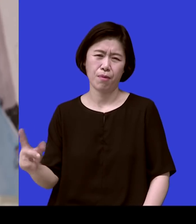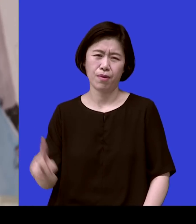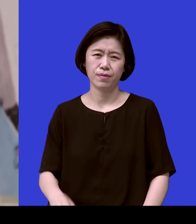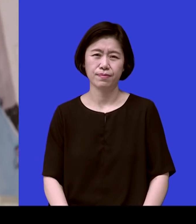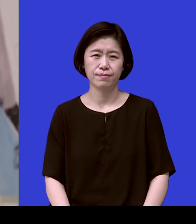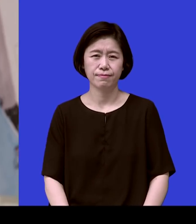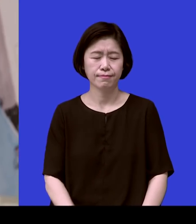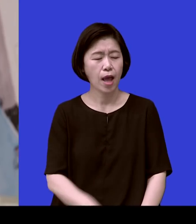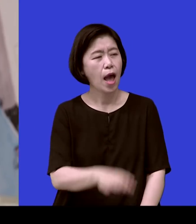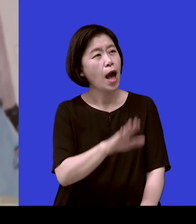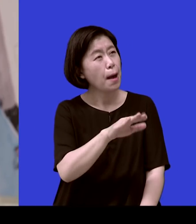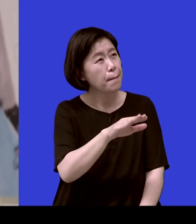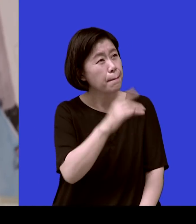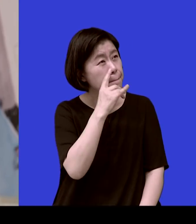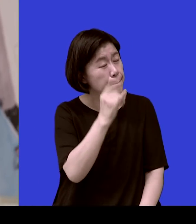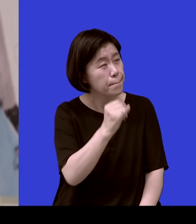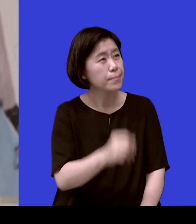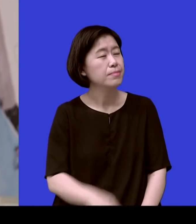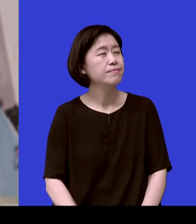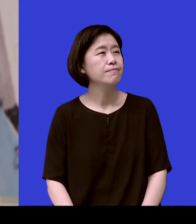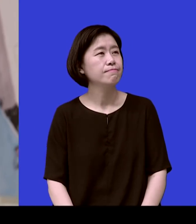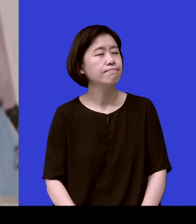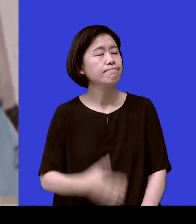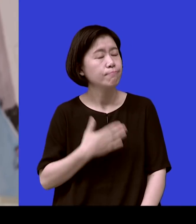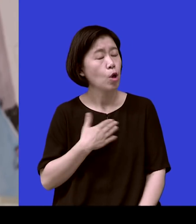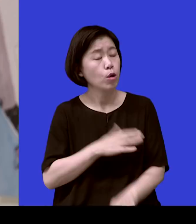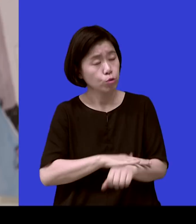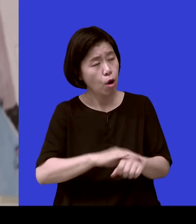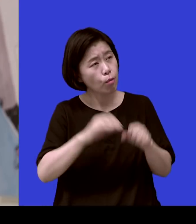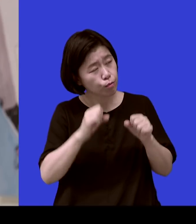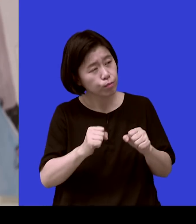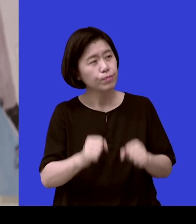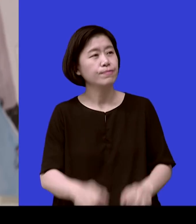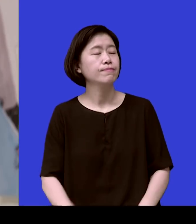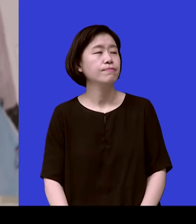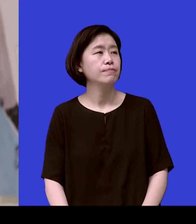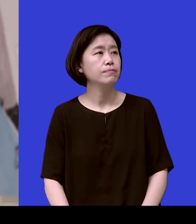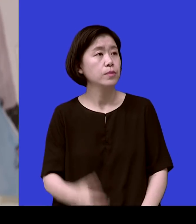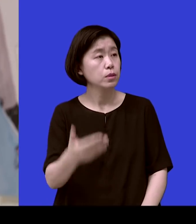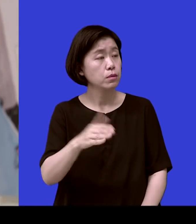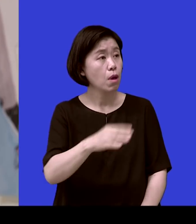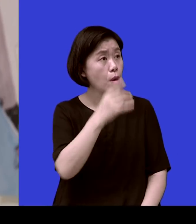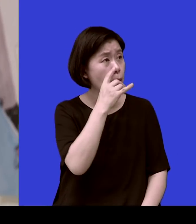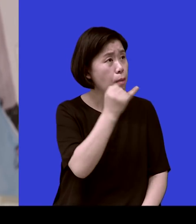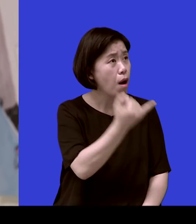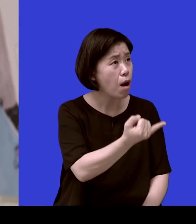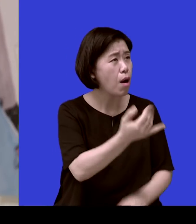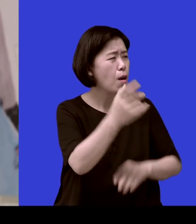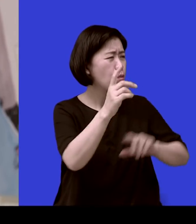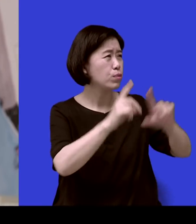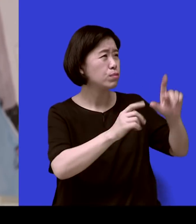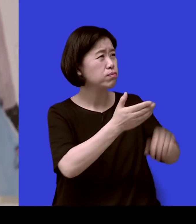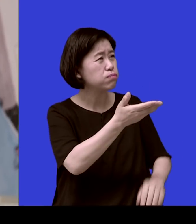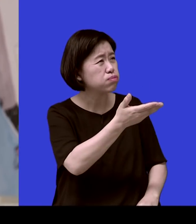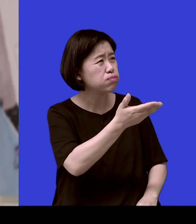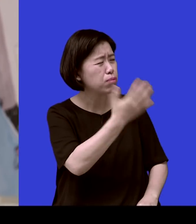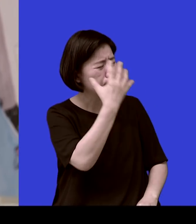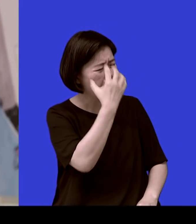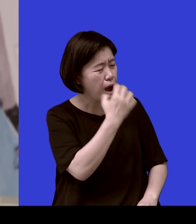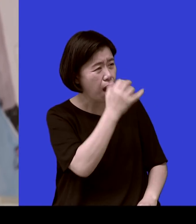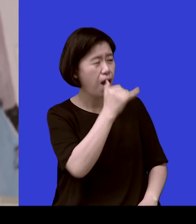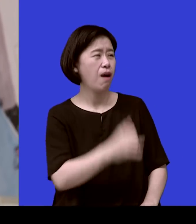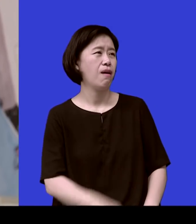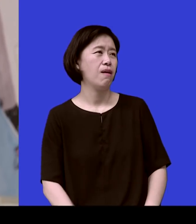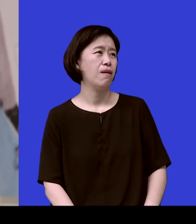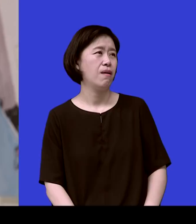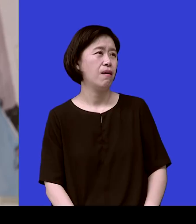엄마 내가 잘 있어요. 근데 엄마가 너무 슬퍼해서